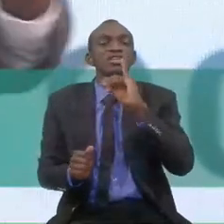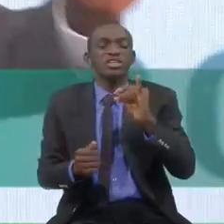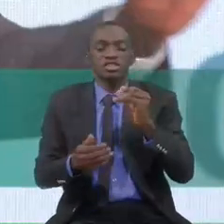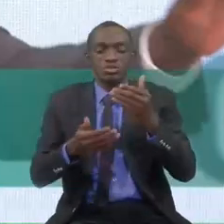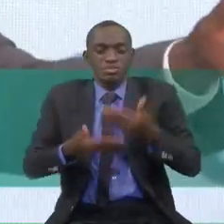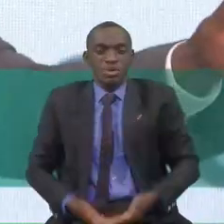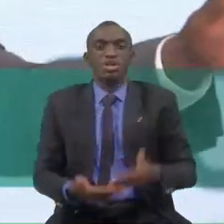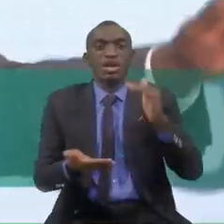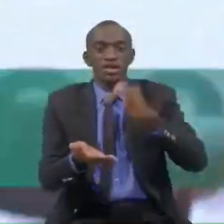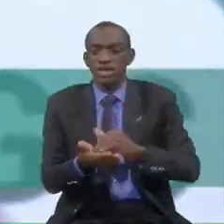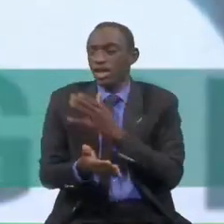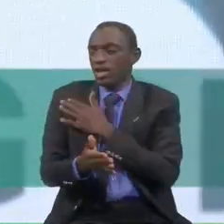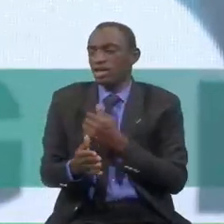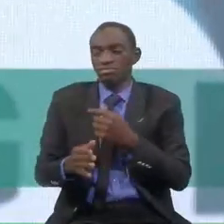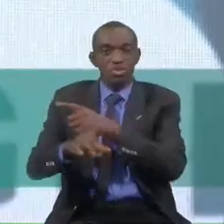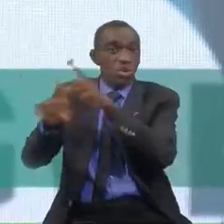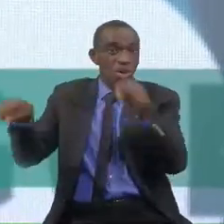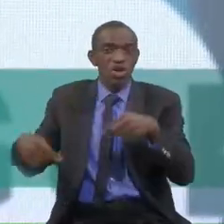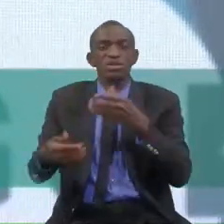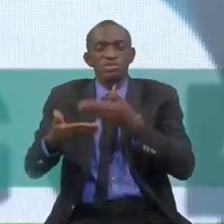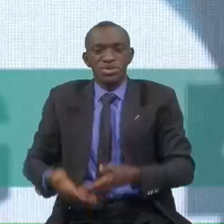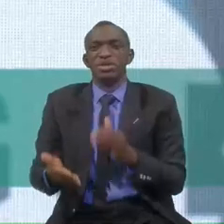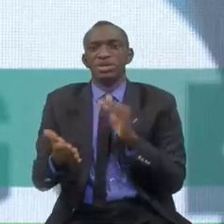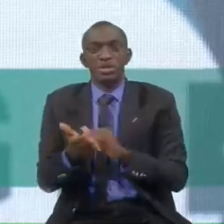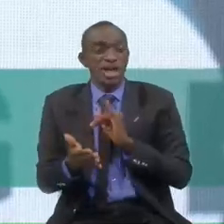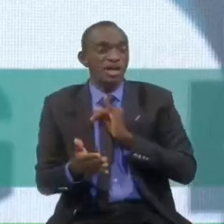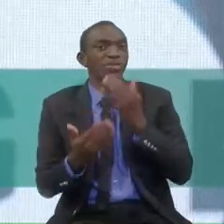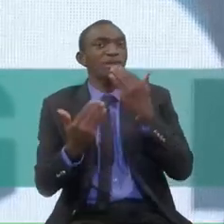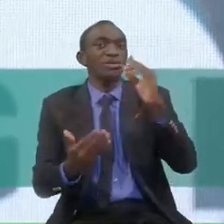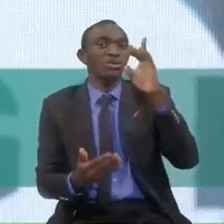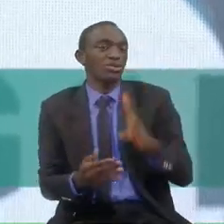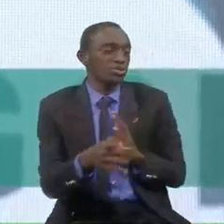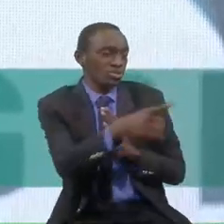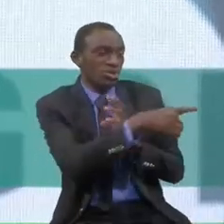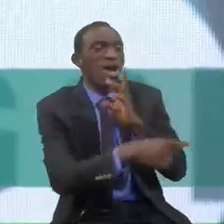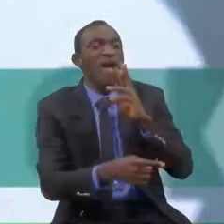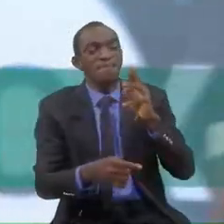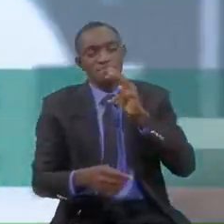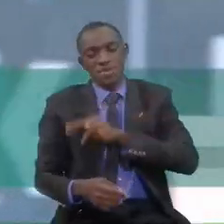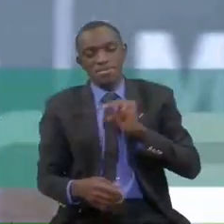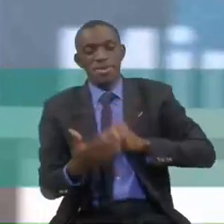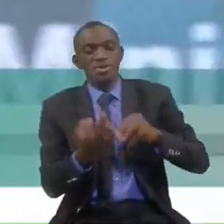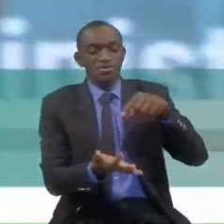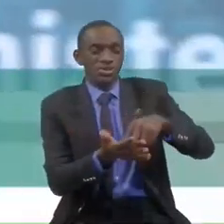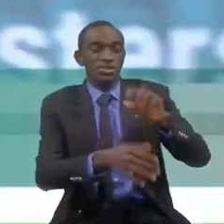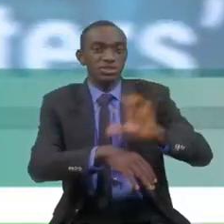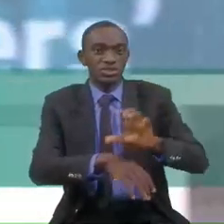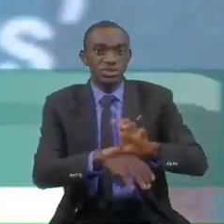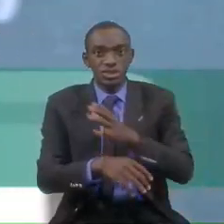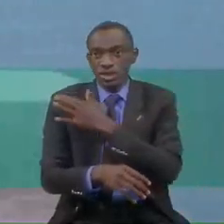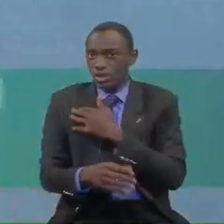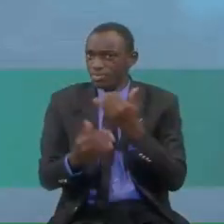nouveau. Je rends grâce à Dieu parce que vous êtes membre de cette église. Mais maintenant, vous êtes sauvé. Vous